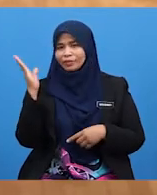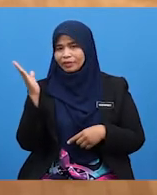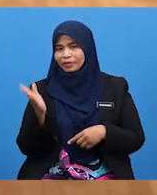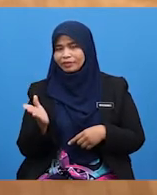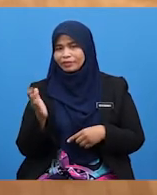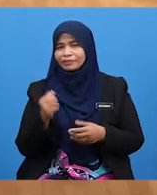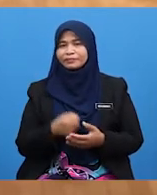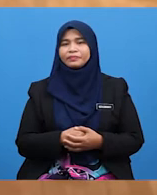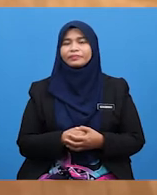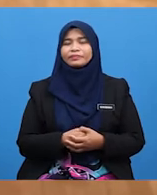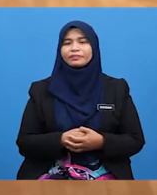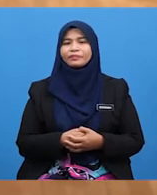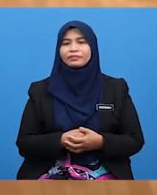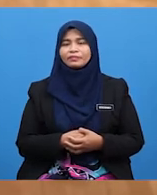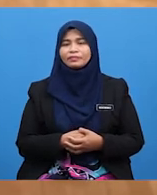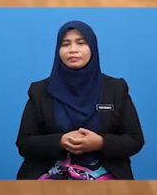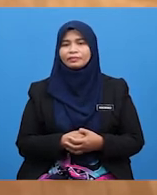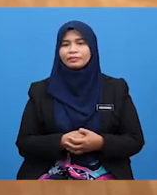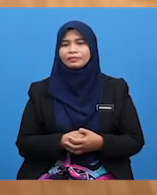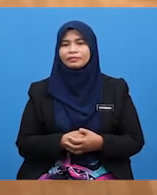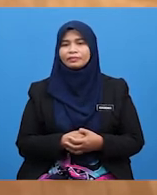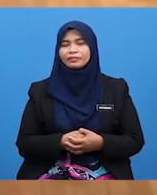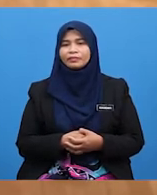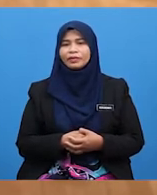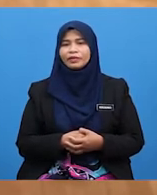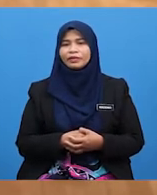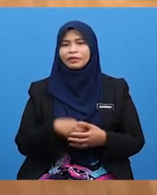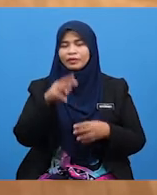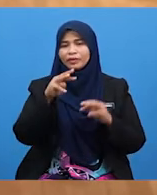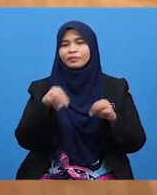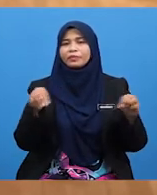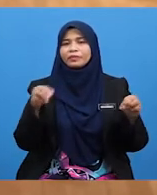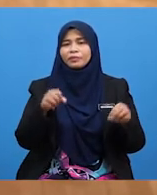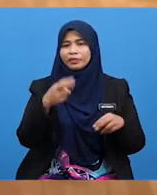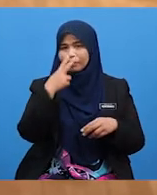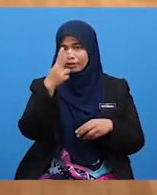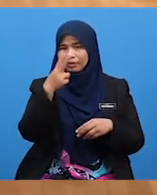Boleh Mima cuba? Boleh. Selepas saya, kira. Satu, dua, tiga.